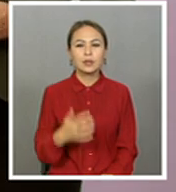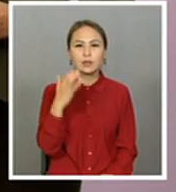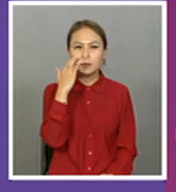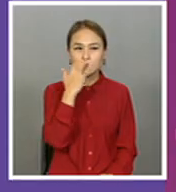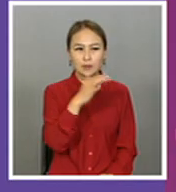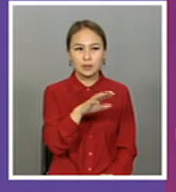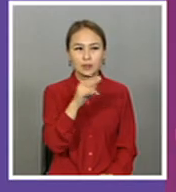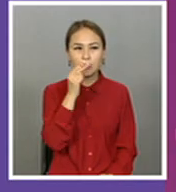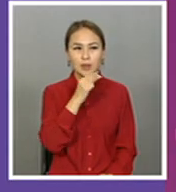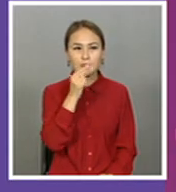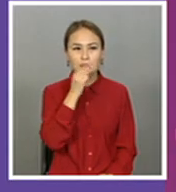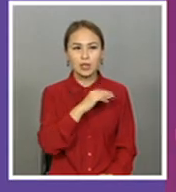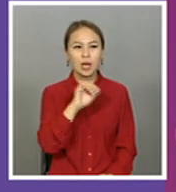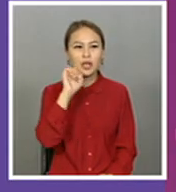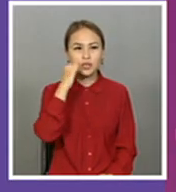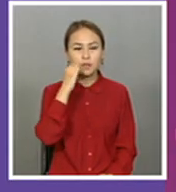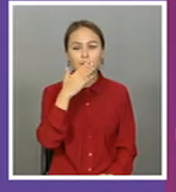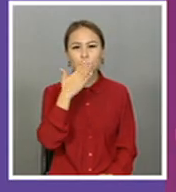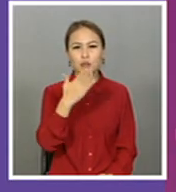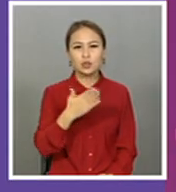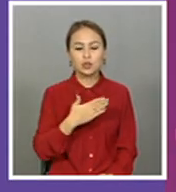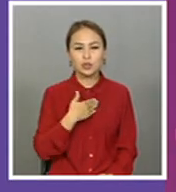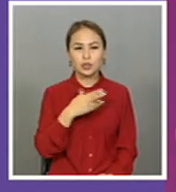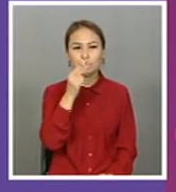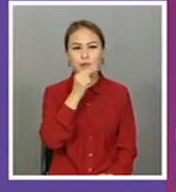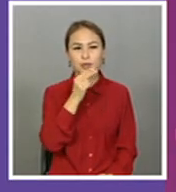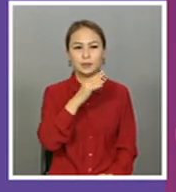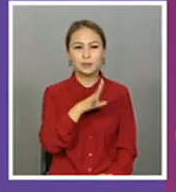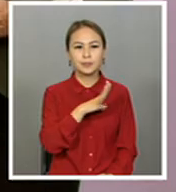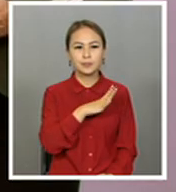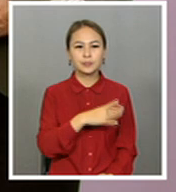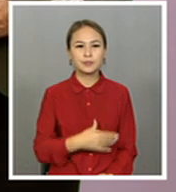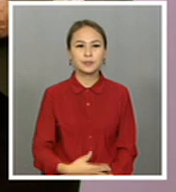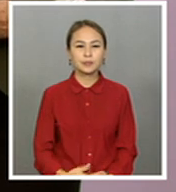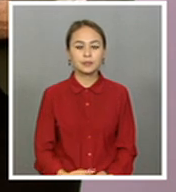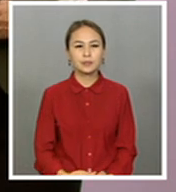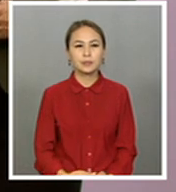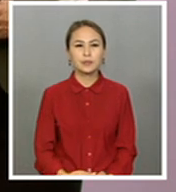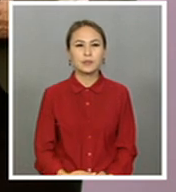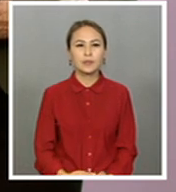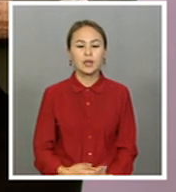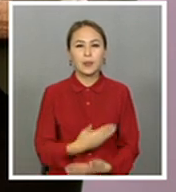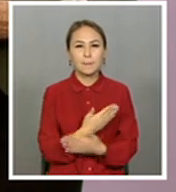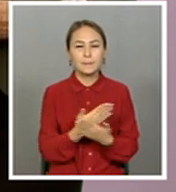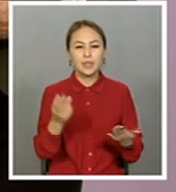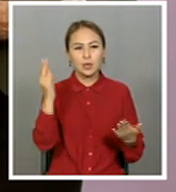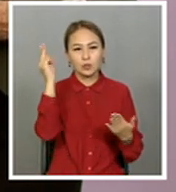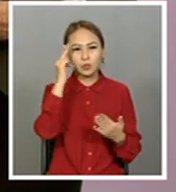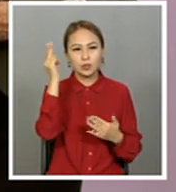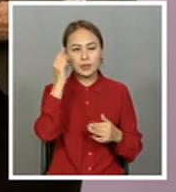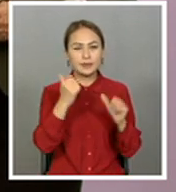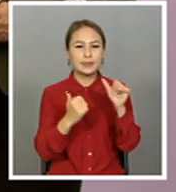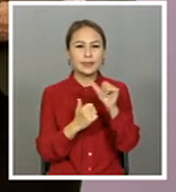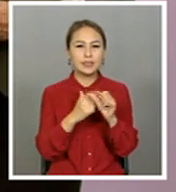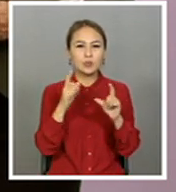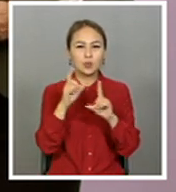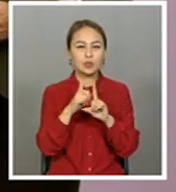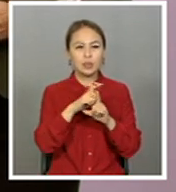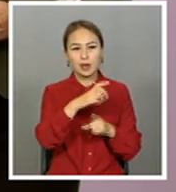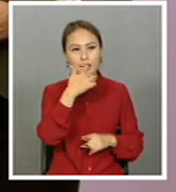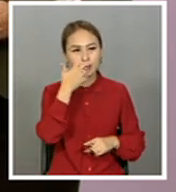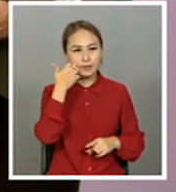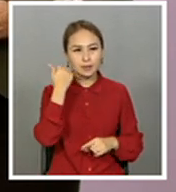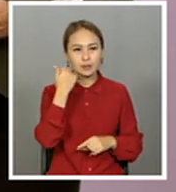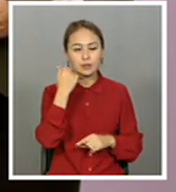Ыстық тамақты әжем сүйсіне жеді. Міне оқушылар, тірек сөздер арқылы сөйлемдер